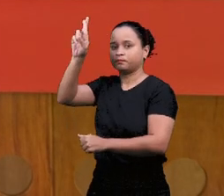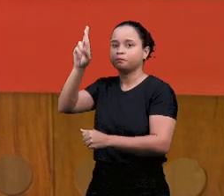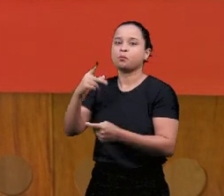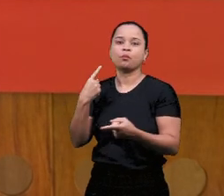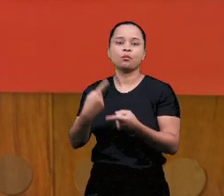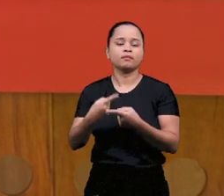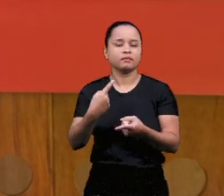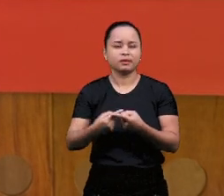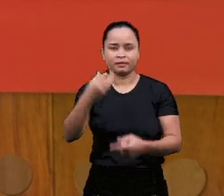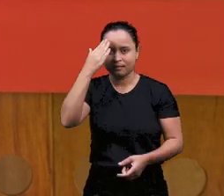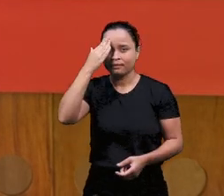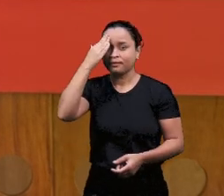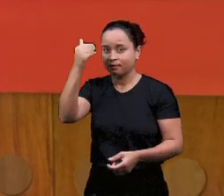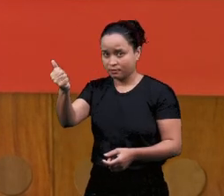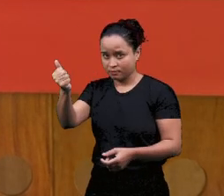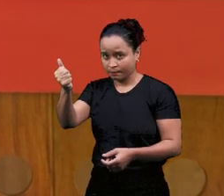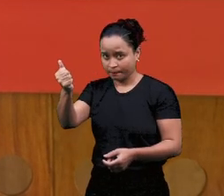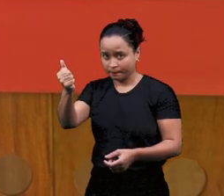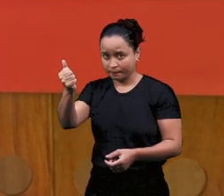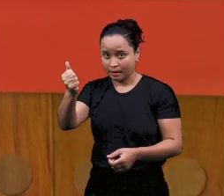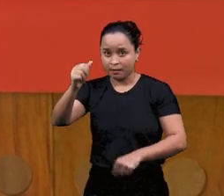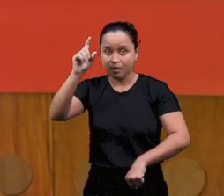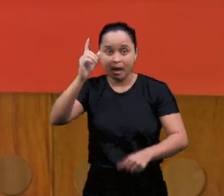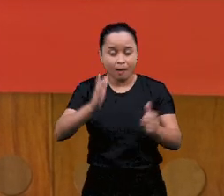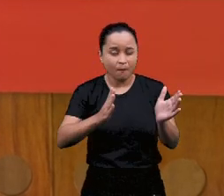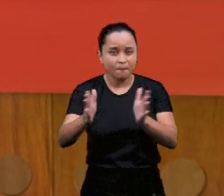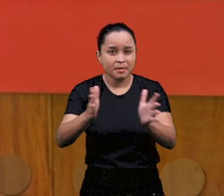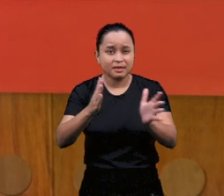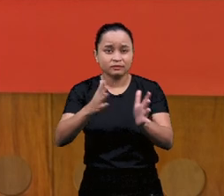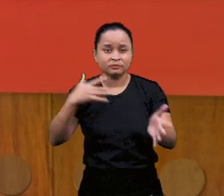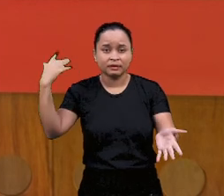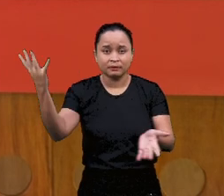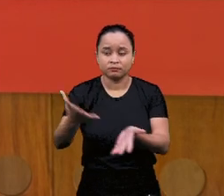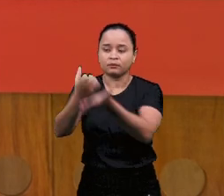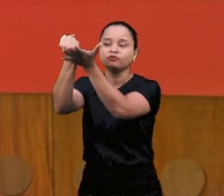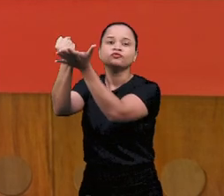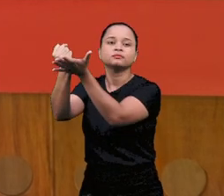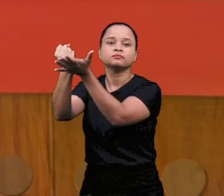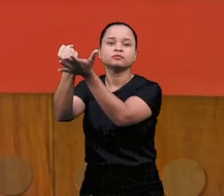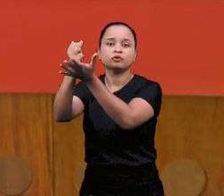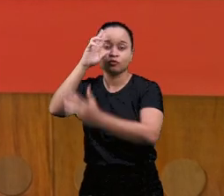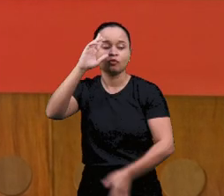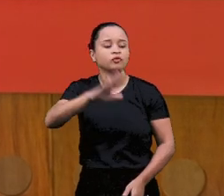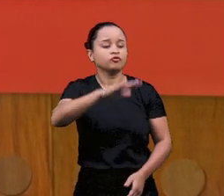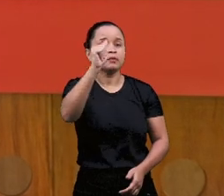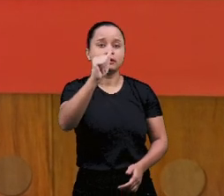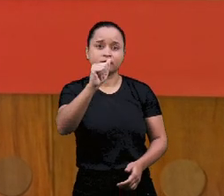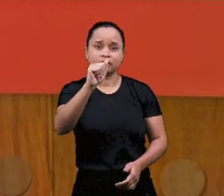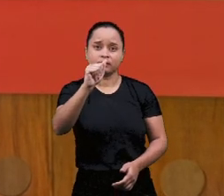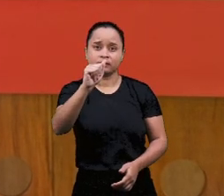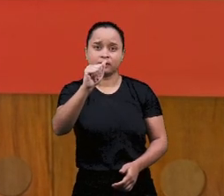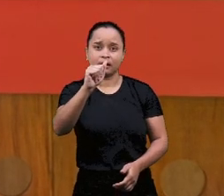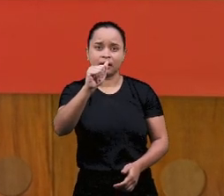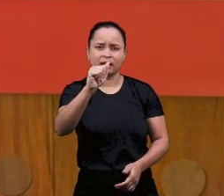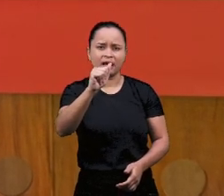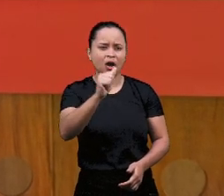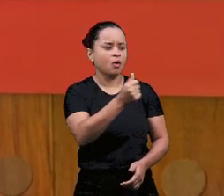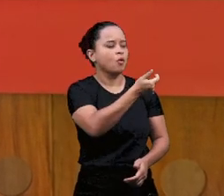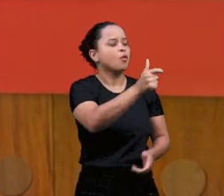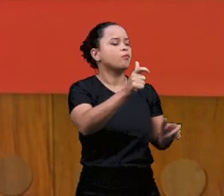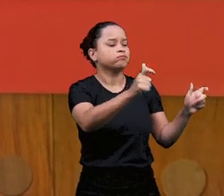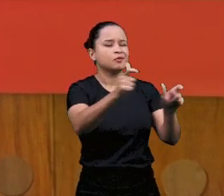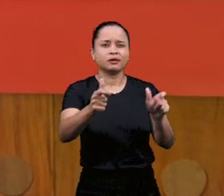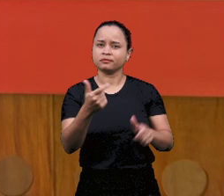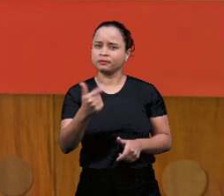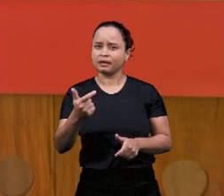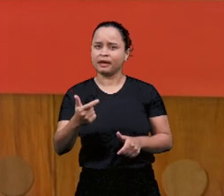eu l'expérience, il est affermi parce qu'il sait que le monde, c'est l'heure de l'appel. On n'a pas où aller. Mais tu veux y aller,